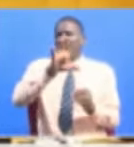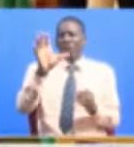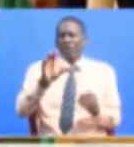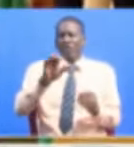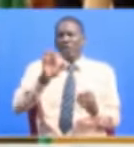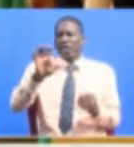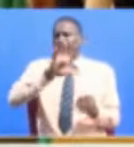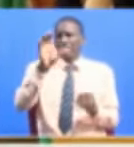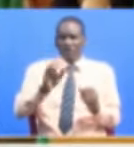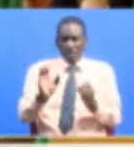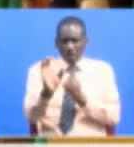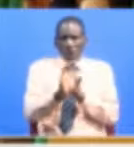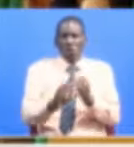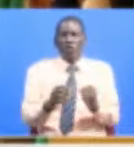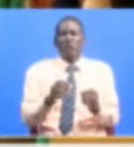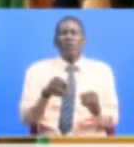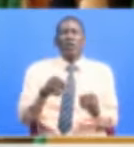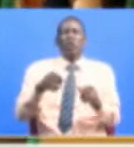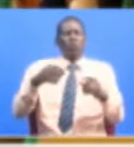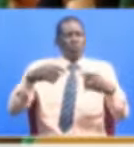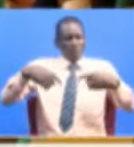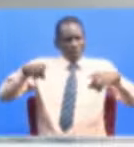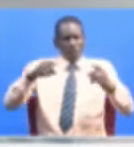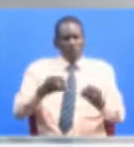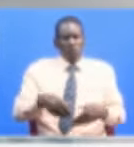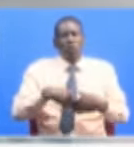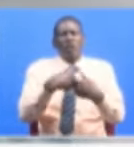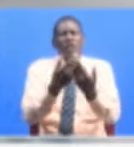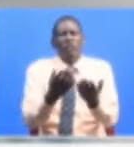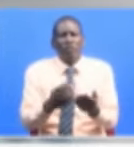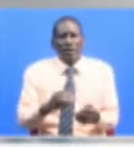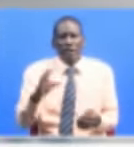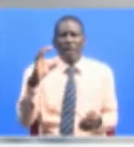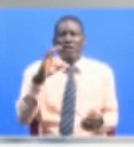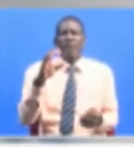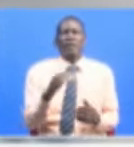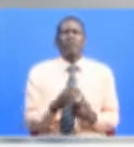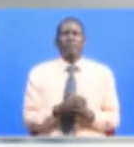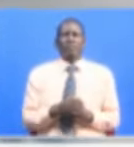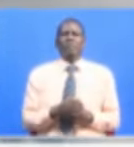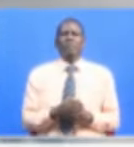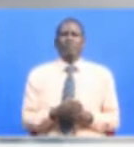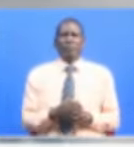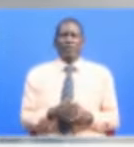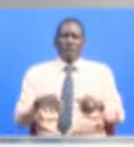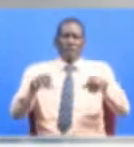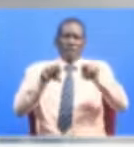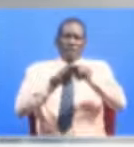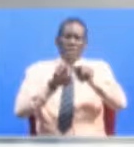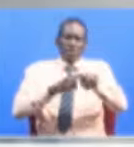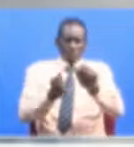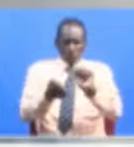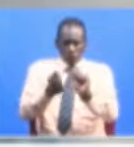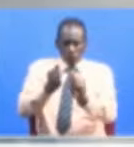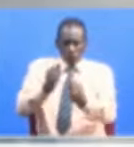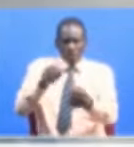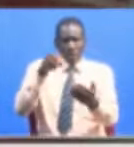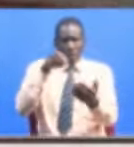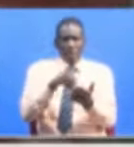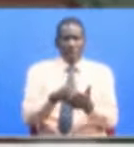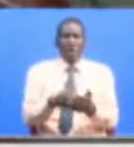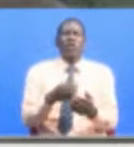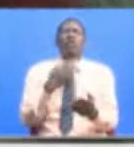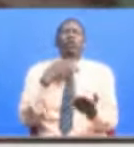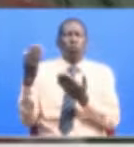Mashariki ndiyo yatafuzu kuwasilisha mgombeaji. Aidha, mabadiliko mengine yanalenga kuleta